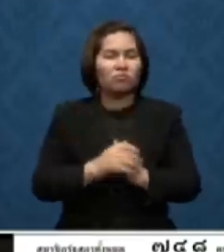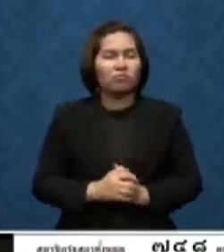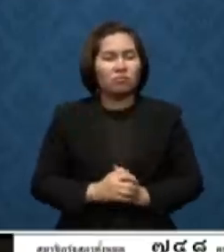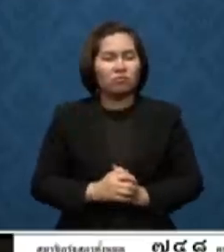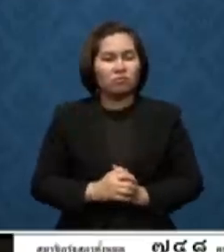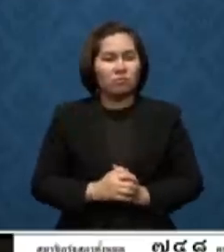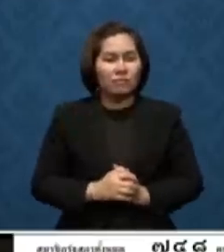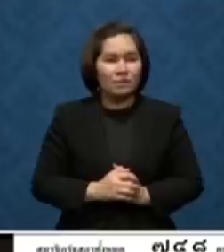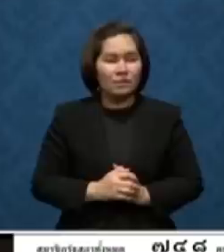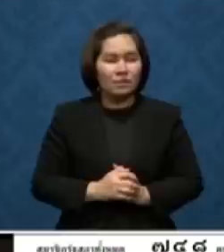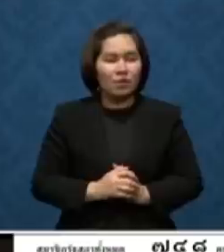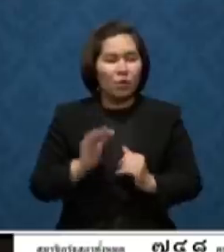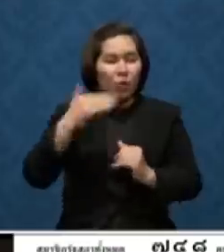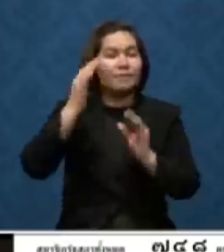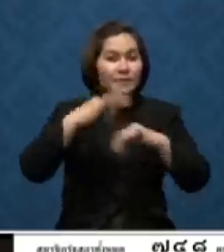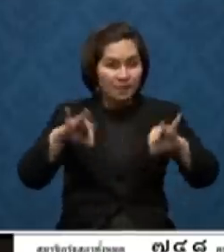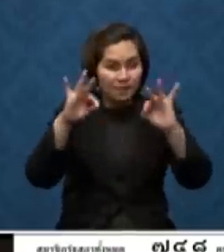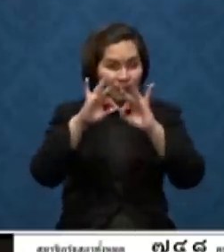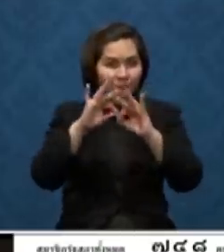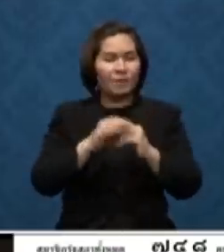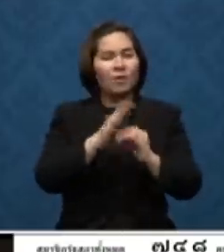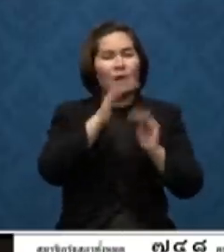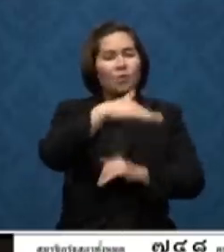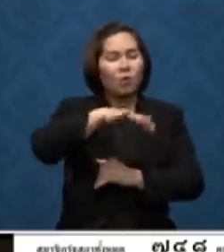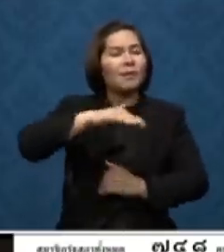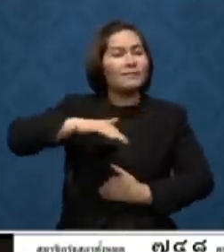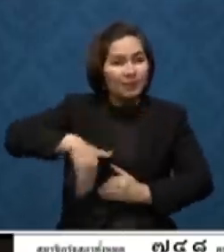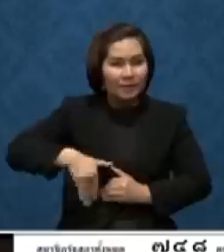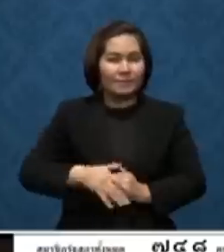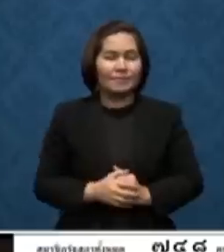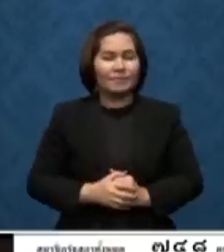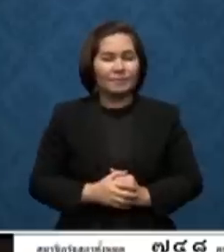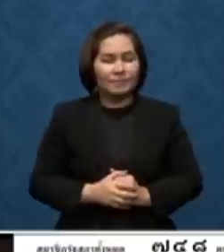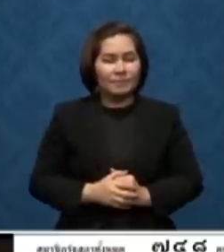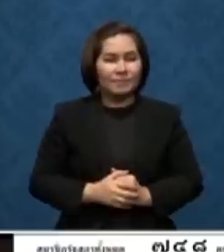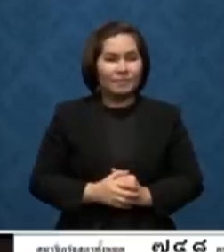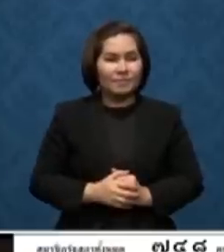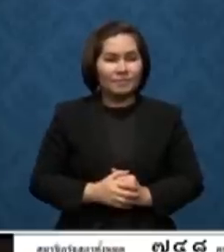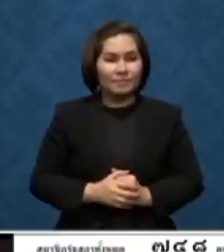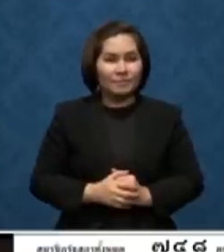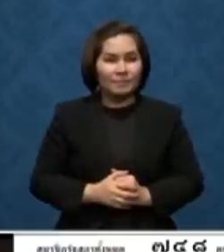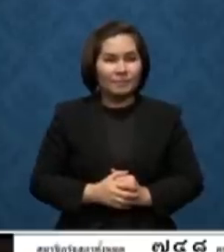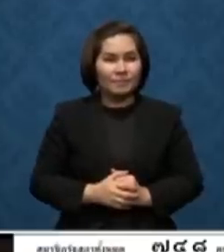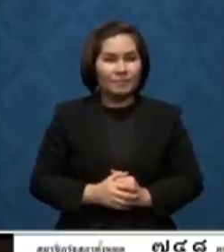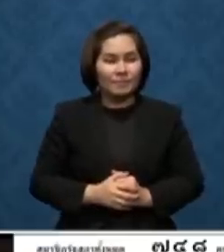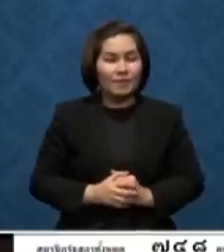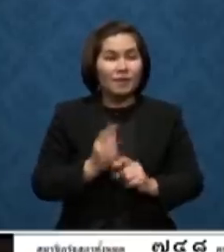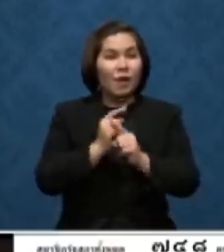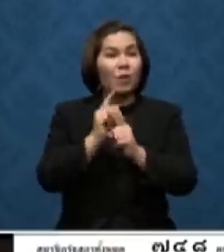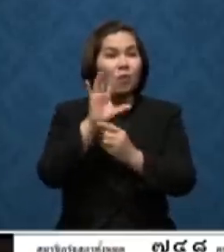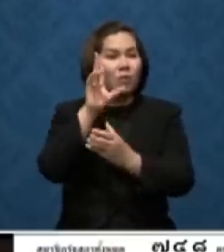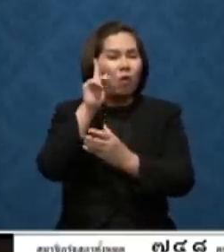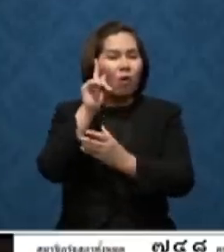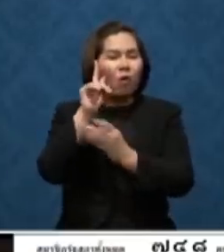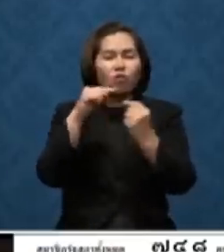ว่า overlineใช้บังคับก่อนบทบัญญัติทั่วไปเพราะฉะนั้นถ้าเราดูบทบัญญัติของข้อบังคับหมวด 9จะ